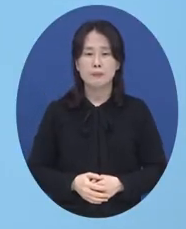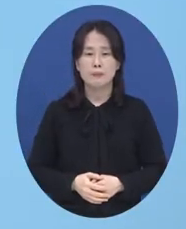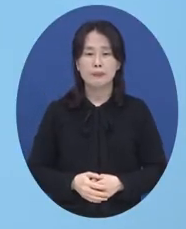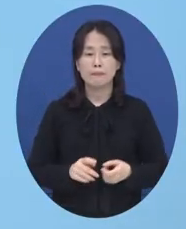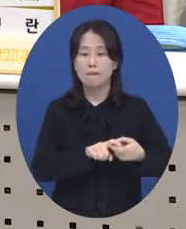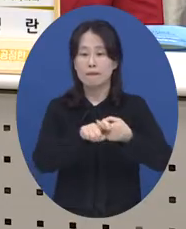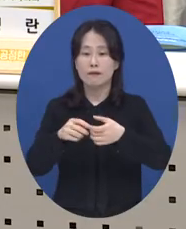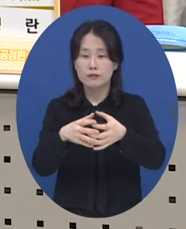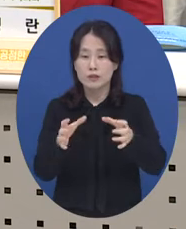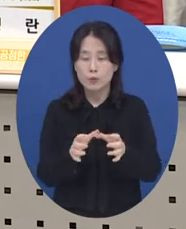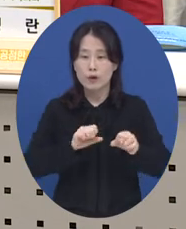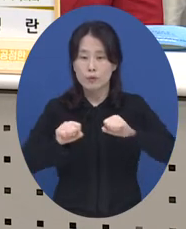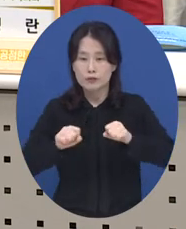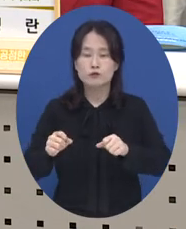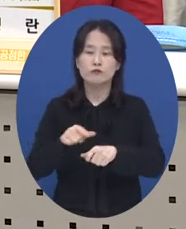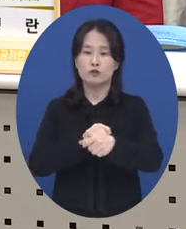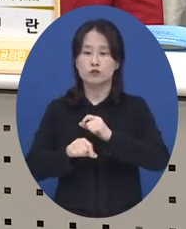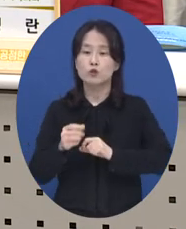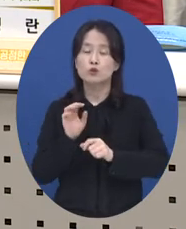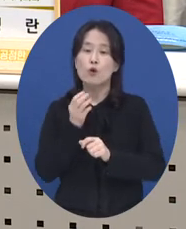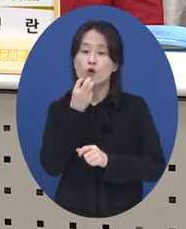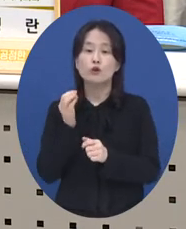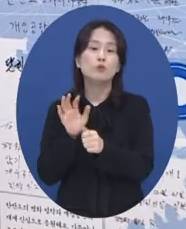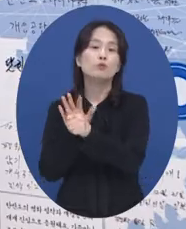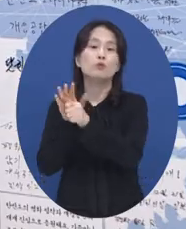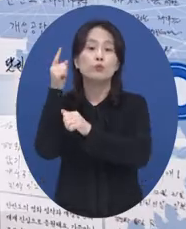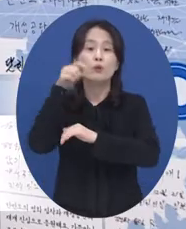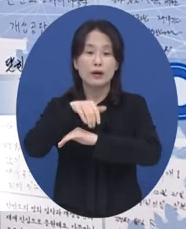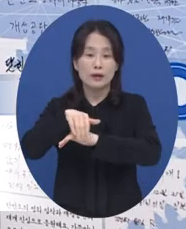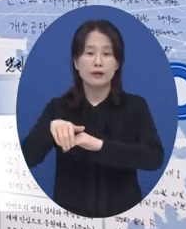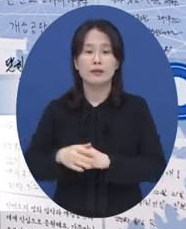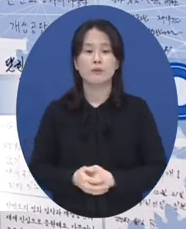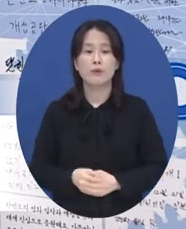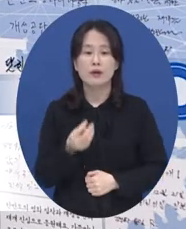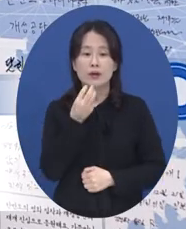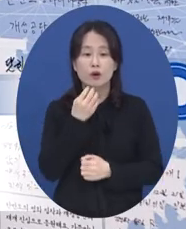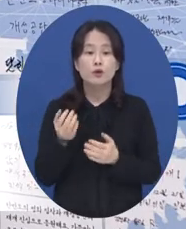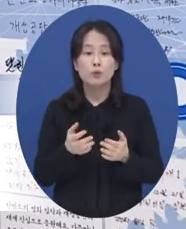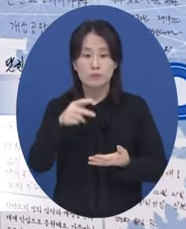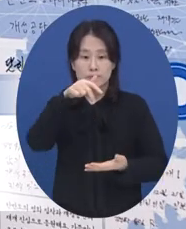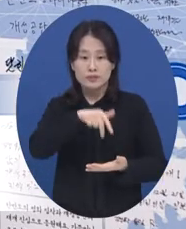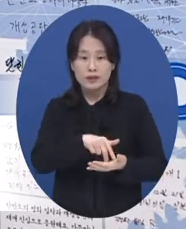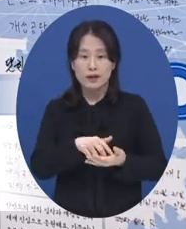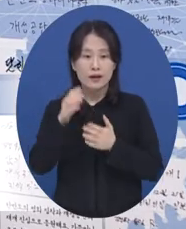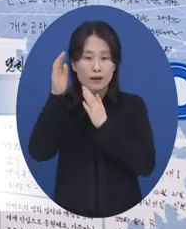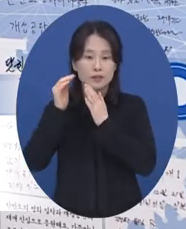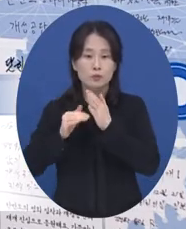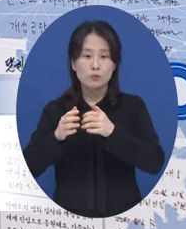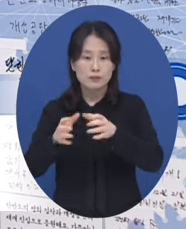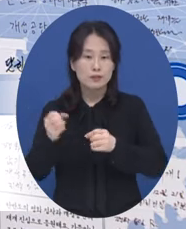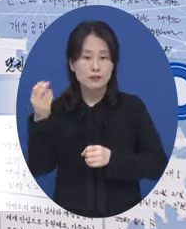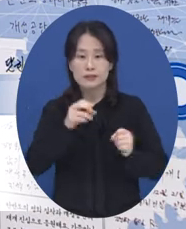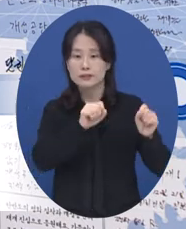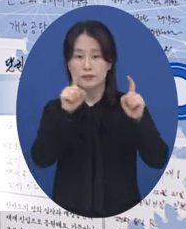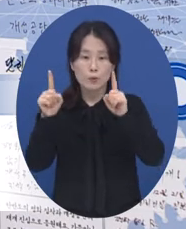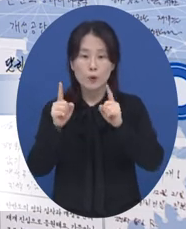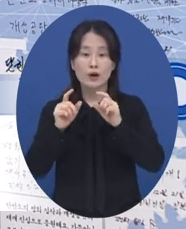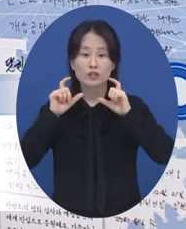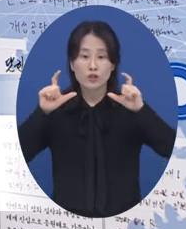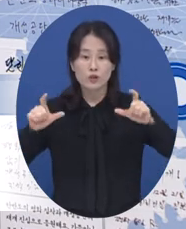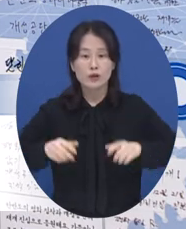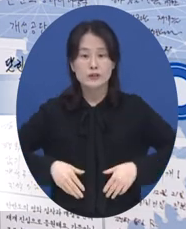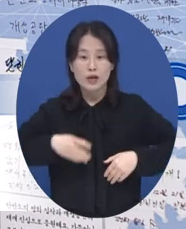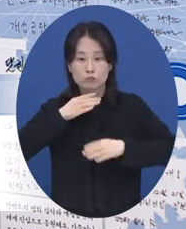연대회의 활동을 적극적으로 지원할 예정입니다. 경기도에서는 계속해서 개성공단 재개 선언을 남과